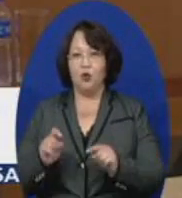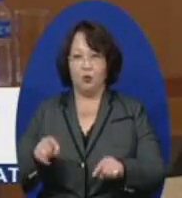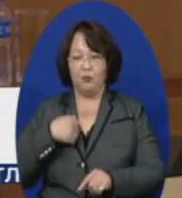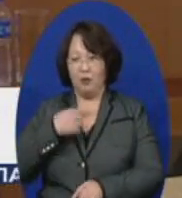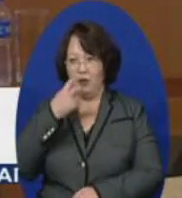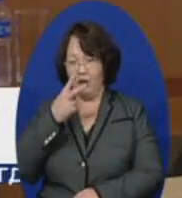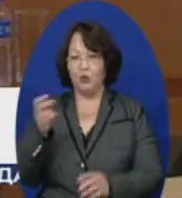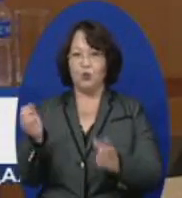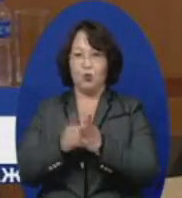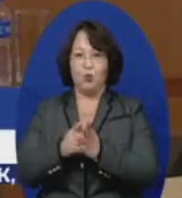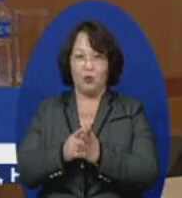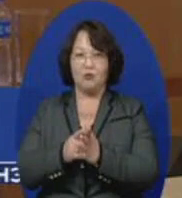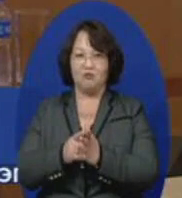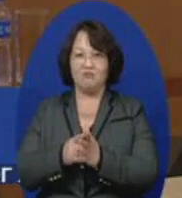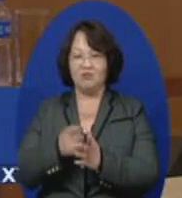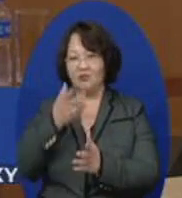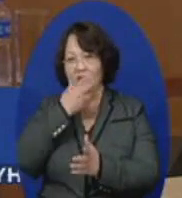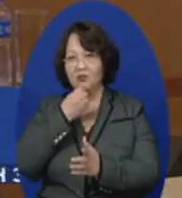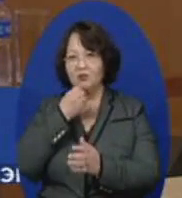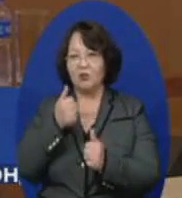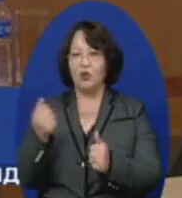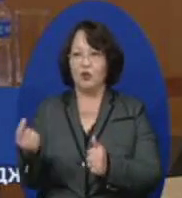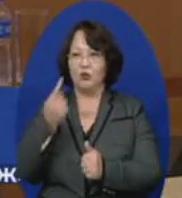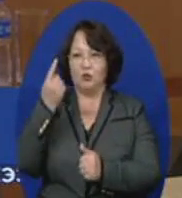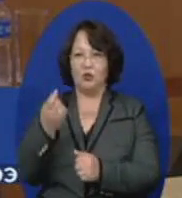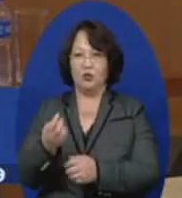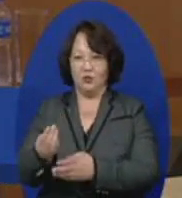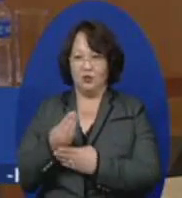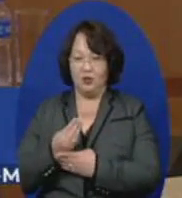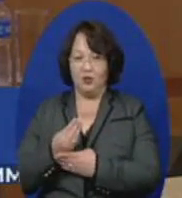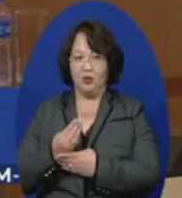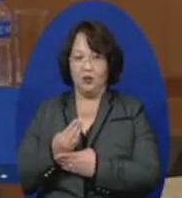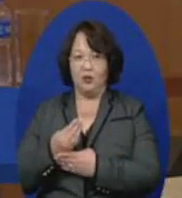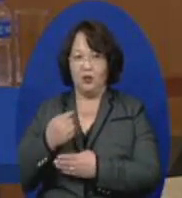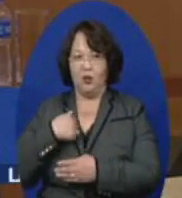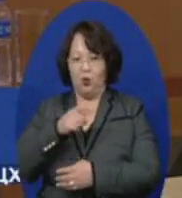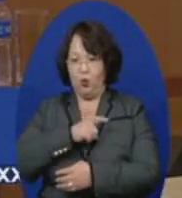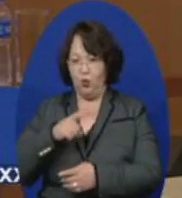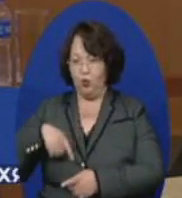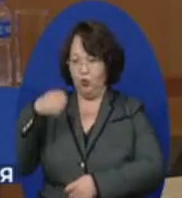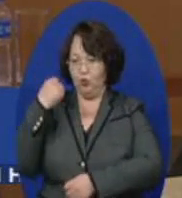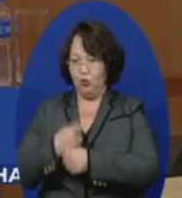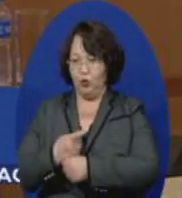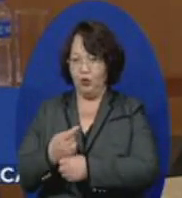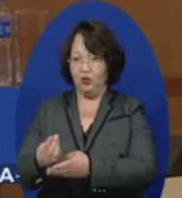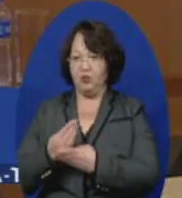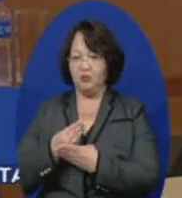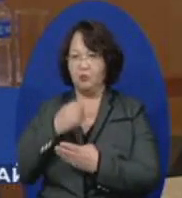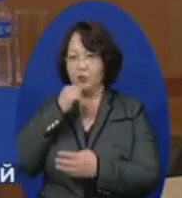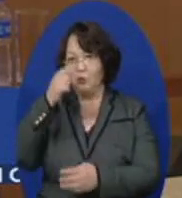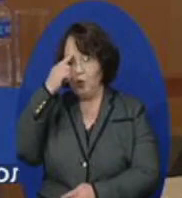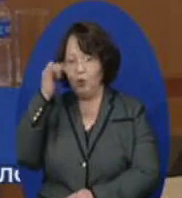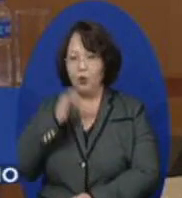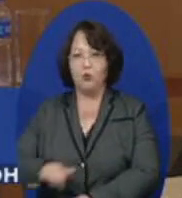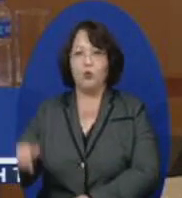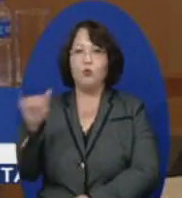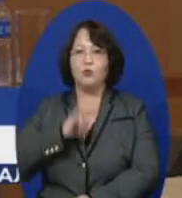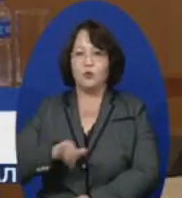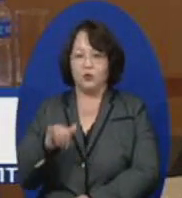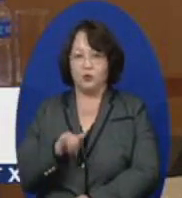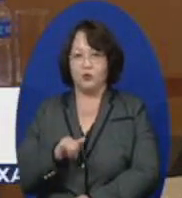Өнөөдөр миний хувьд маш их үйл явдал боллоо. Гэхдээ энэ өндөр шагналыг би өөртөө надад хувинд болгож байгаа шагналыг үзэхгүй Монголын